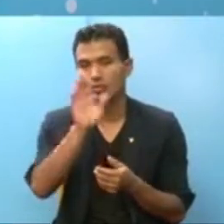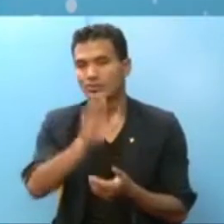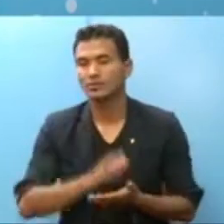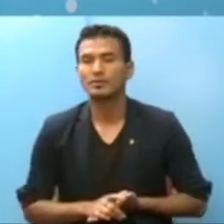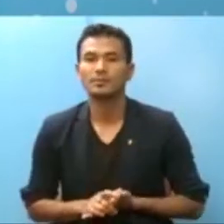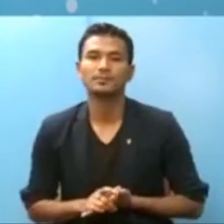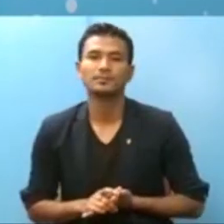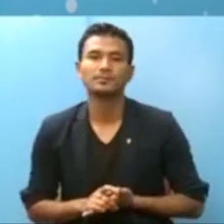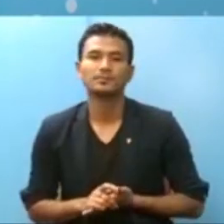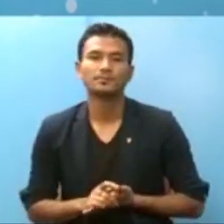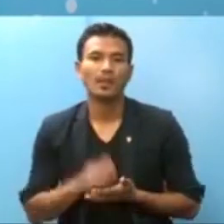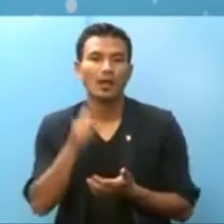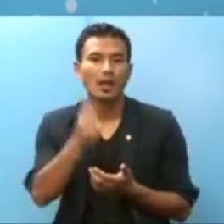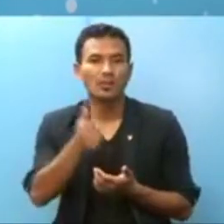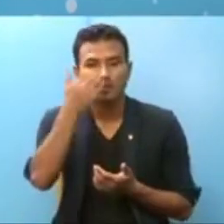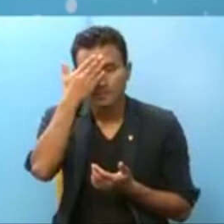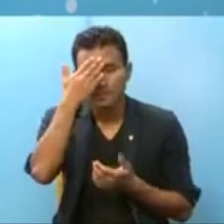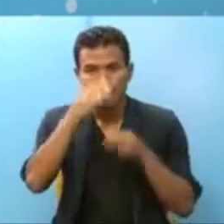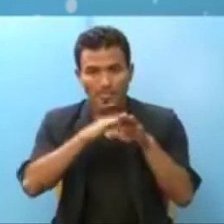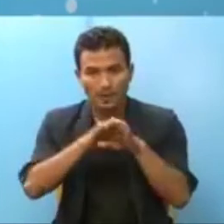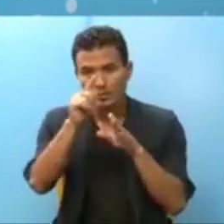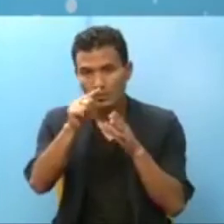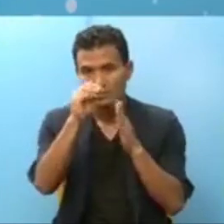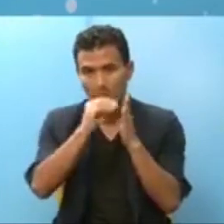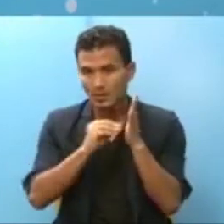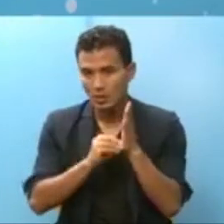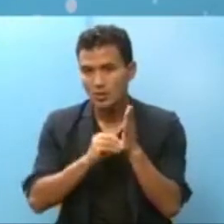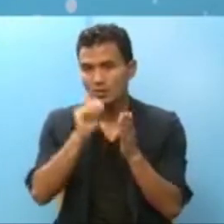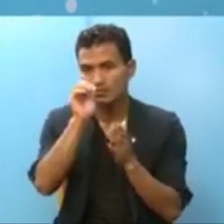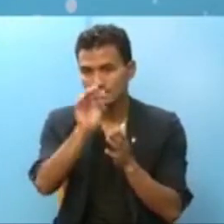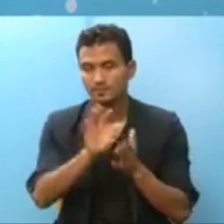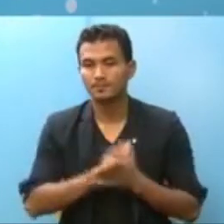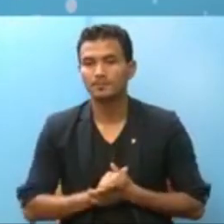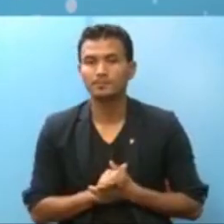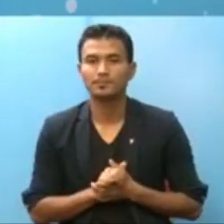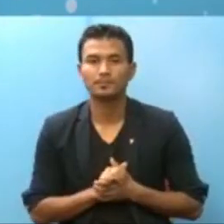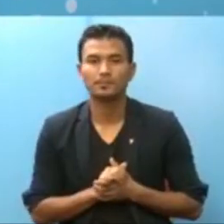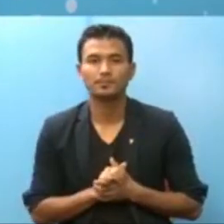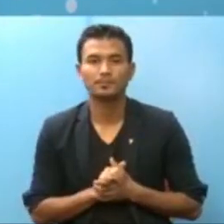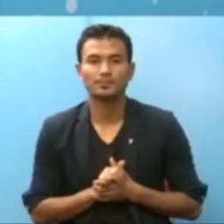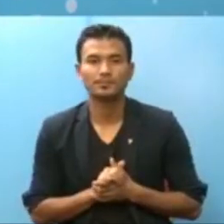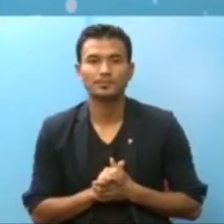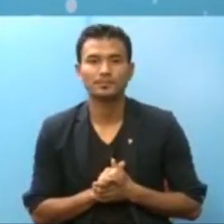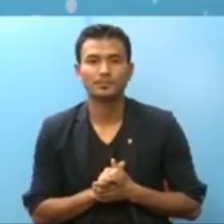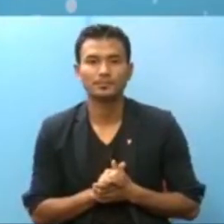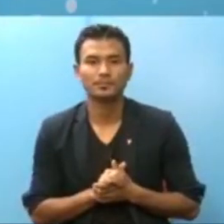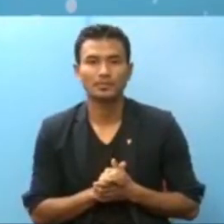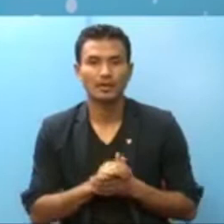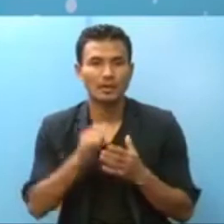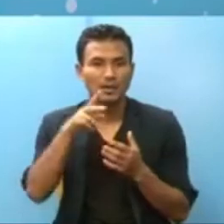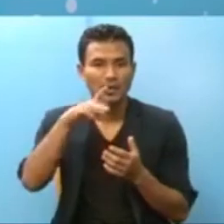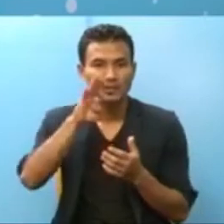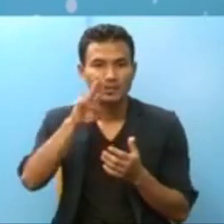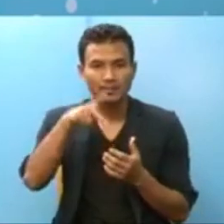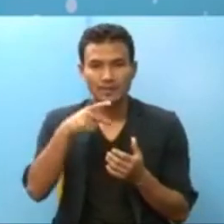मां अब संक्रमित अरुको बिवरन प्रस्तुत गर्न गईरेको चू बीपी